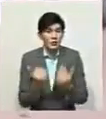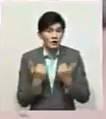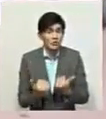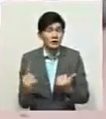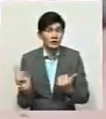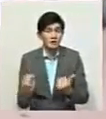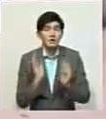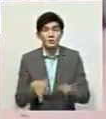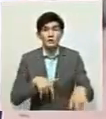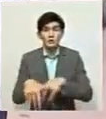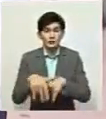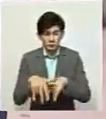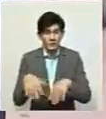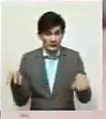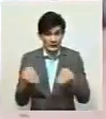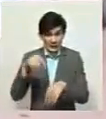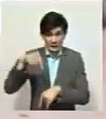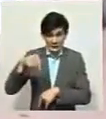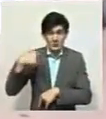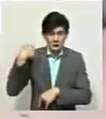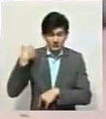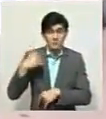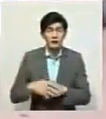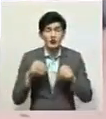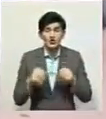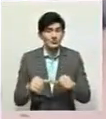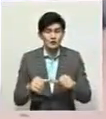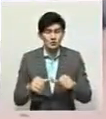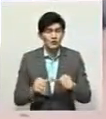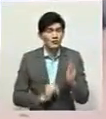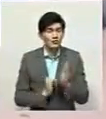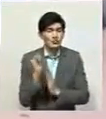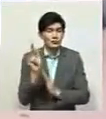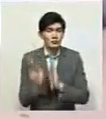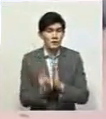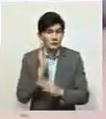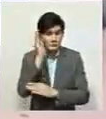จะถือว่าชาวบ้านที่อยู่บริเวณพื้นที่ตรงนี้ก็จะสามารถอยู่ในพื้นที่ได้อย่างถูกกฎหมายต่อไปค่ะ